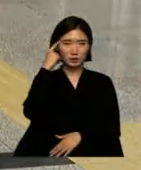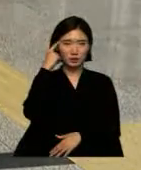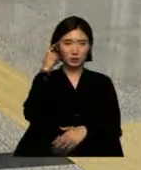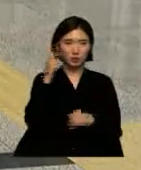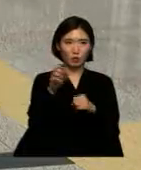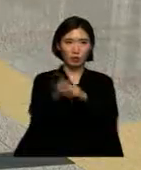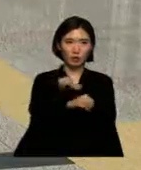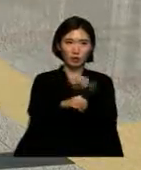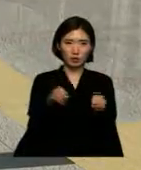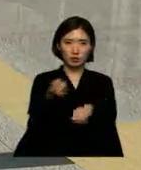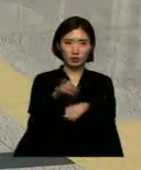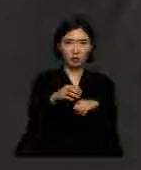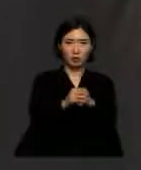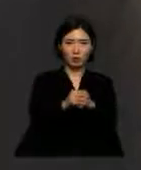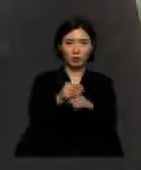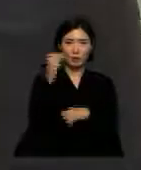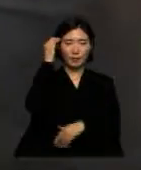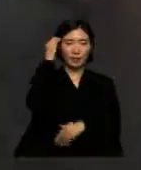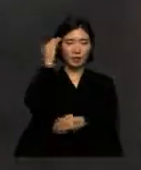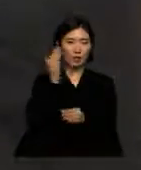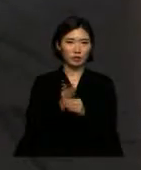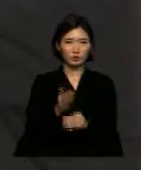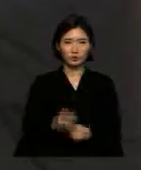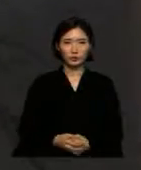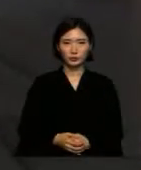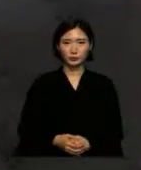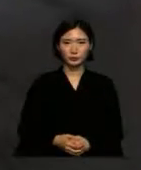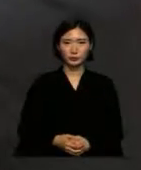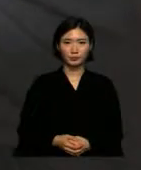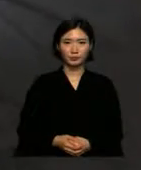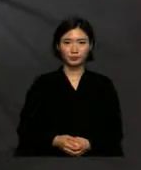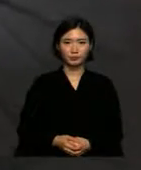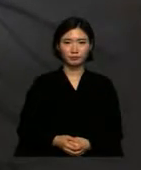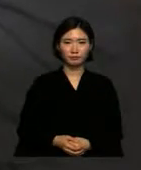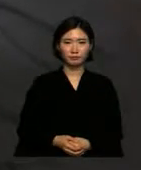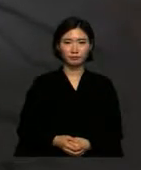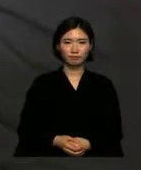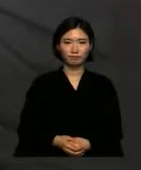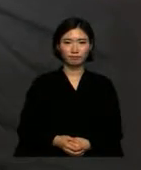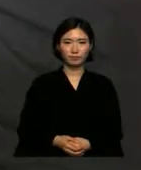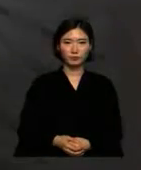애물단지가 될 위기에 놓였습니다. 딜라이브 서울 경기 케이블 TV 전병천입니다.